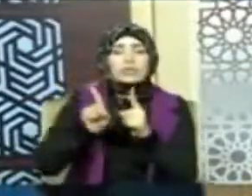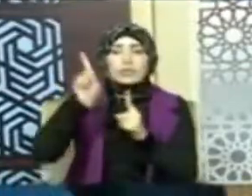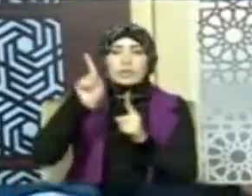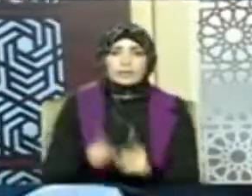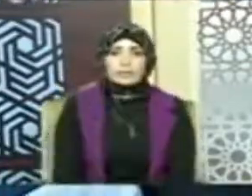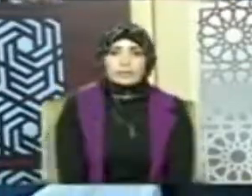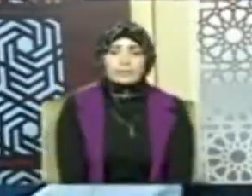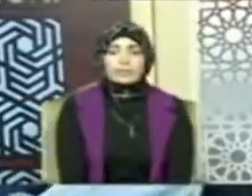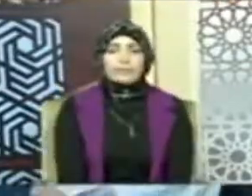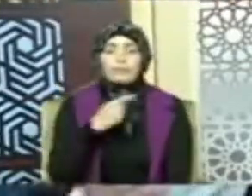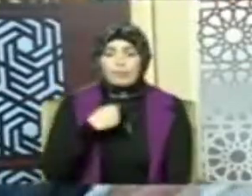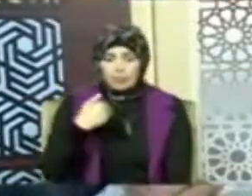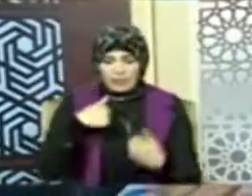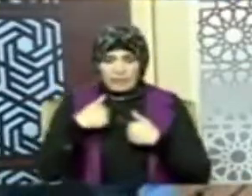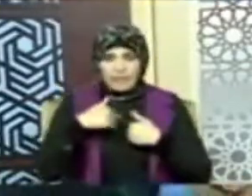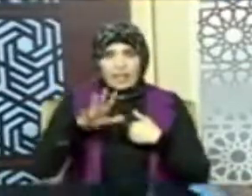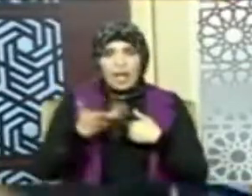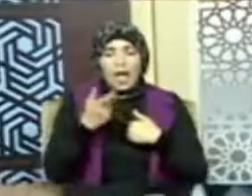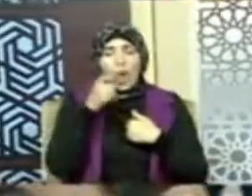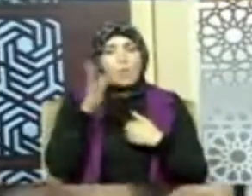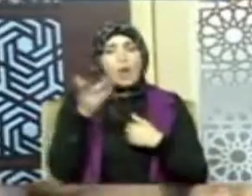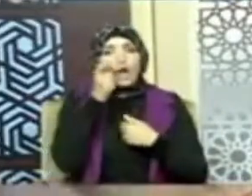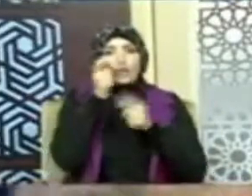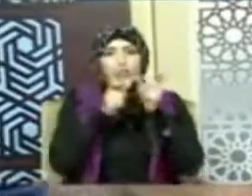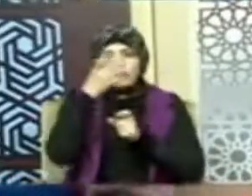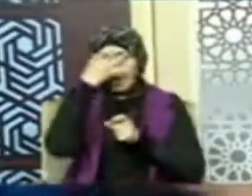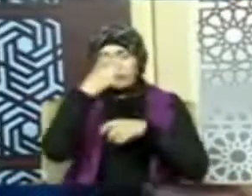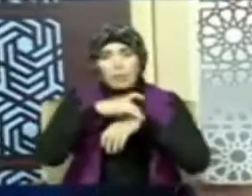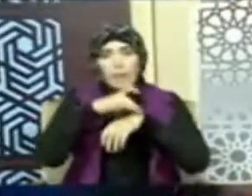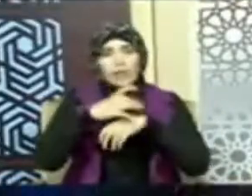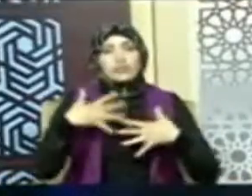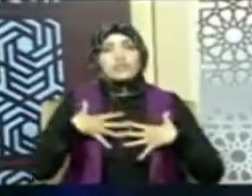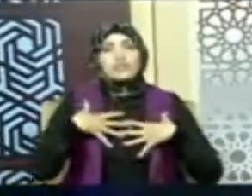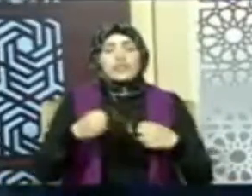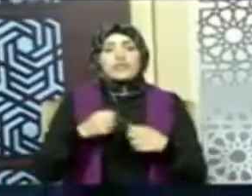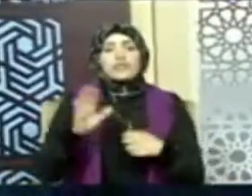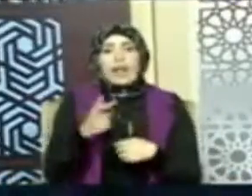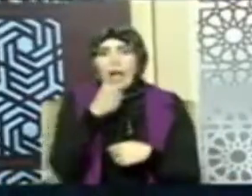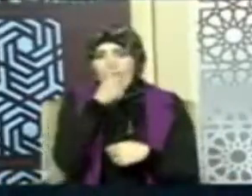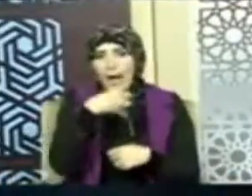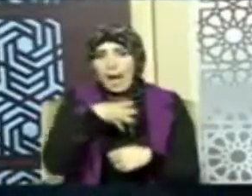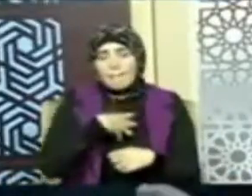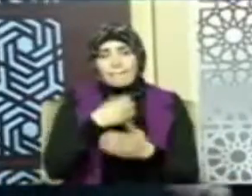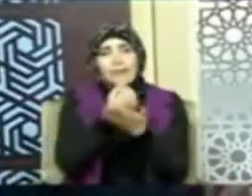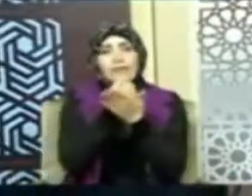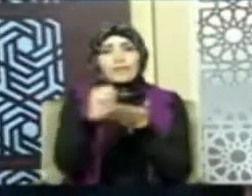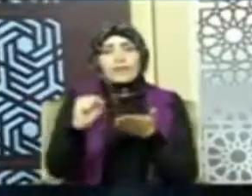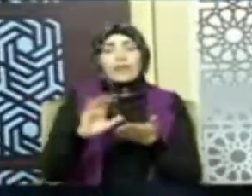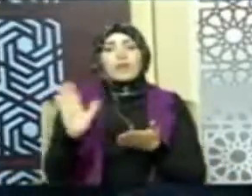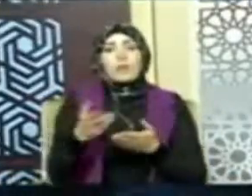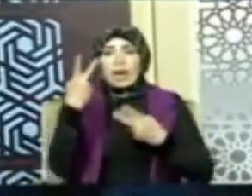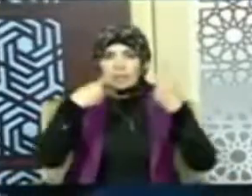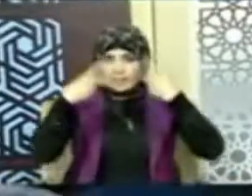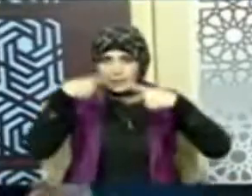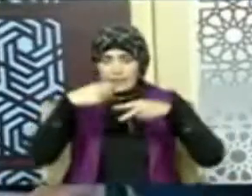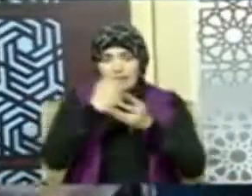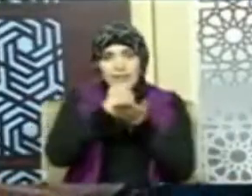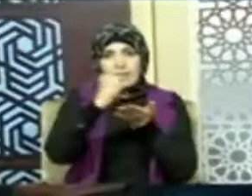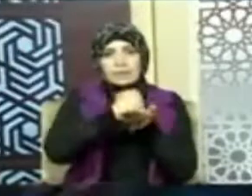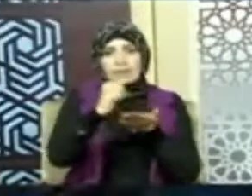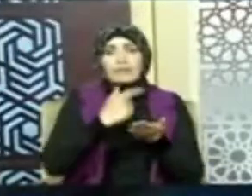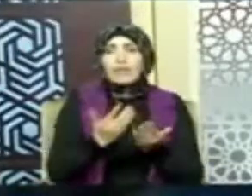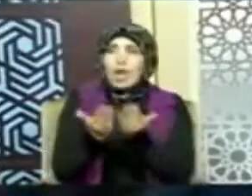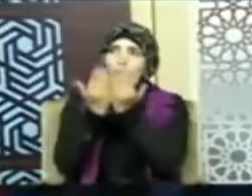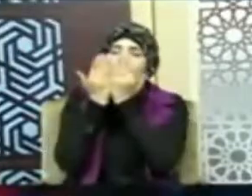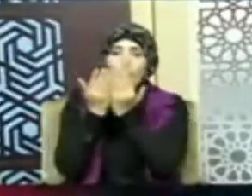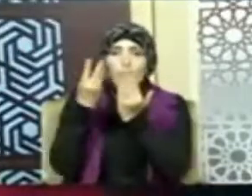تجعل فينا ولا لنا ولا بيننا مريضا إلا شفيته، ولا همّا إلا فرجته، ولا دينا إلا سددته. اللهم